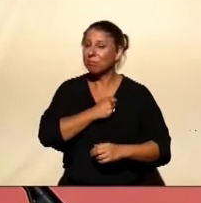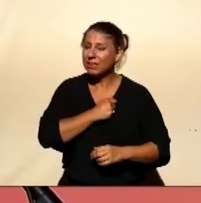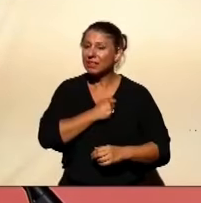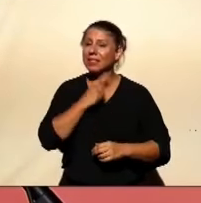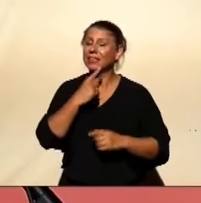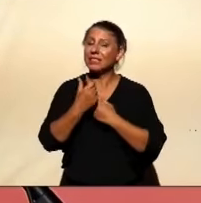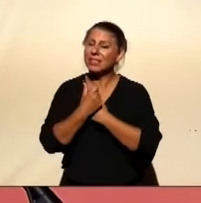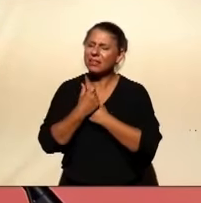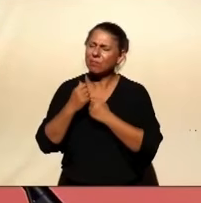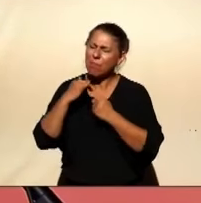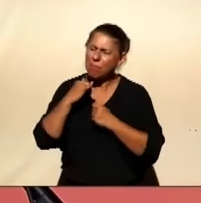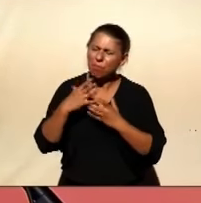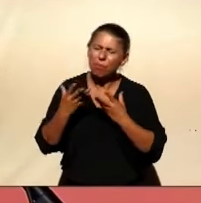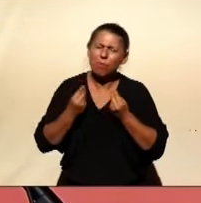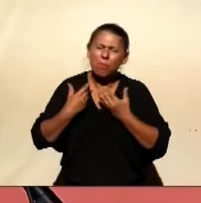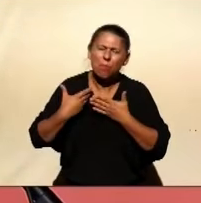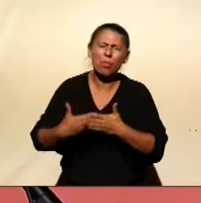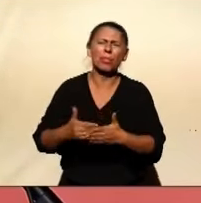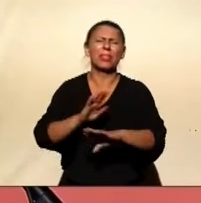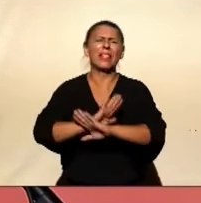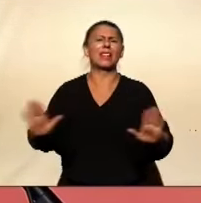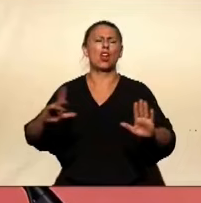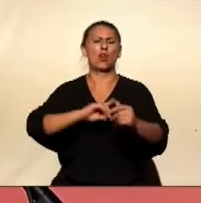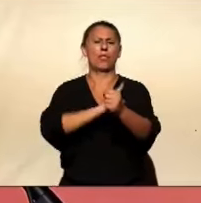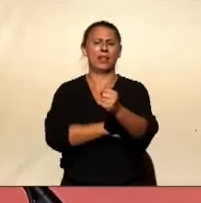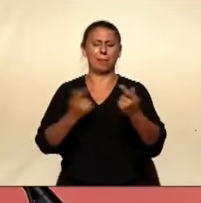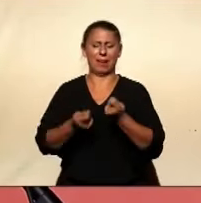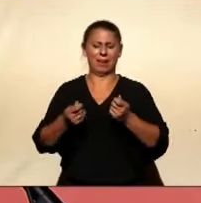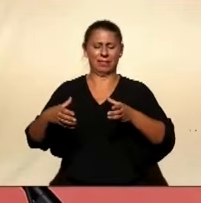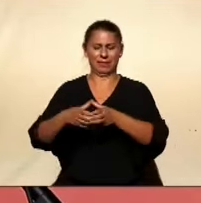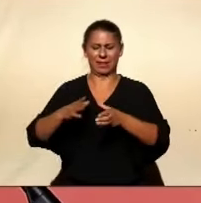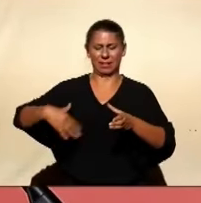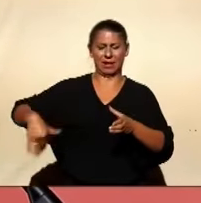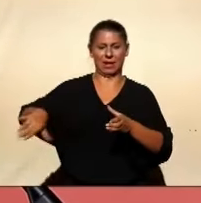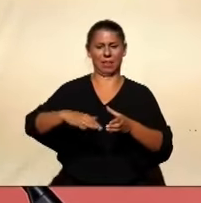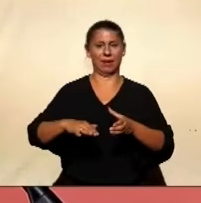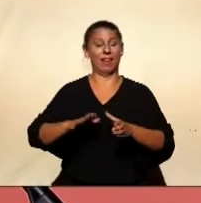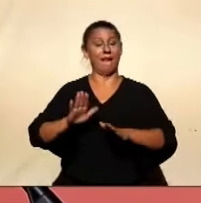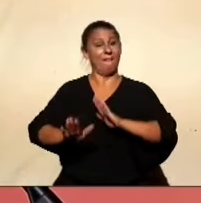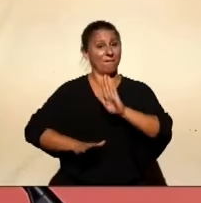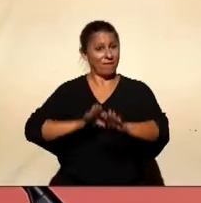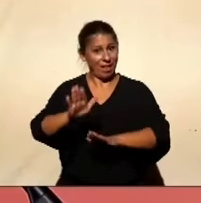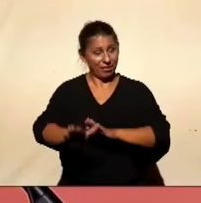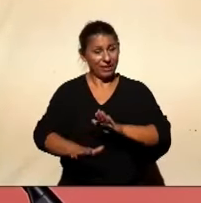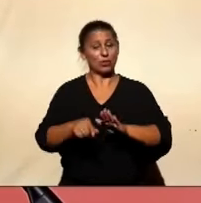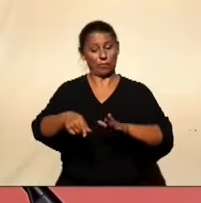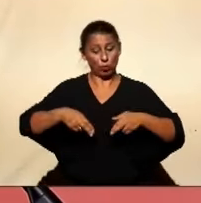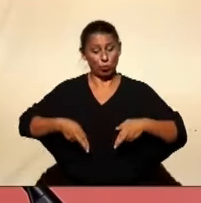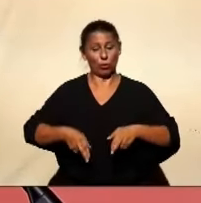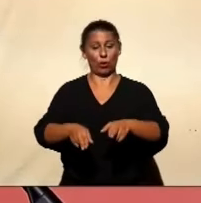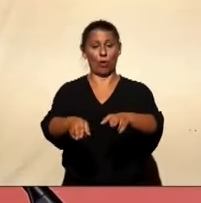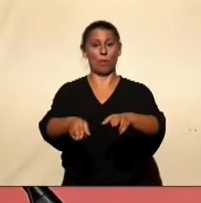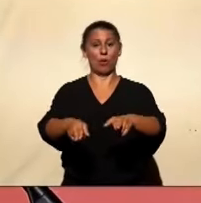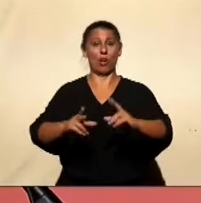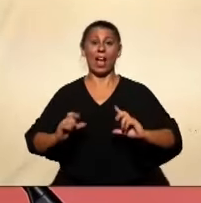στις ανεξάντλητες δυνάμεις της εργατικής τάξης και του λαού μας. βαδίζοντας αυτό το δρόμο